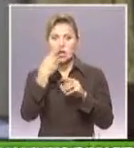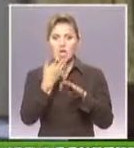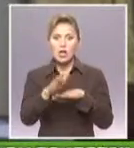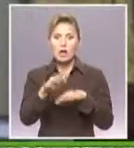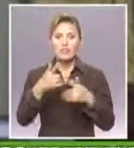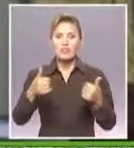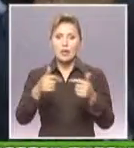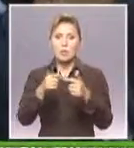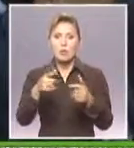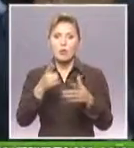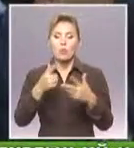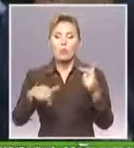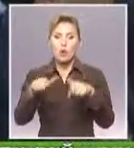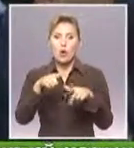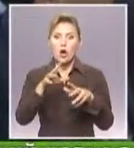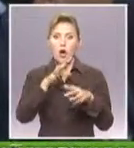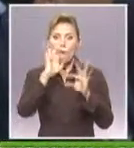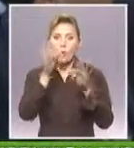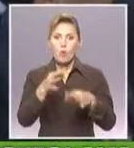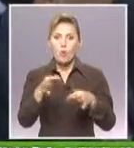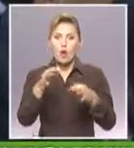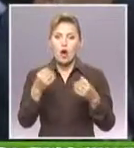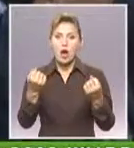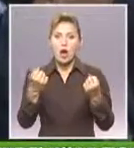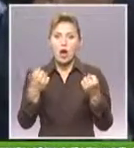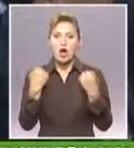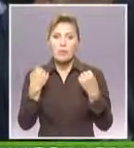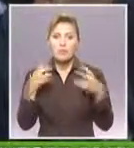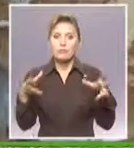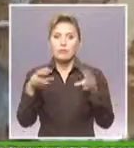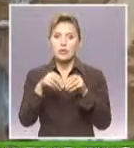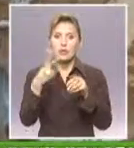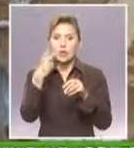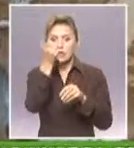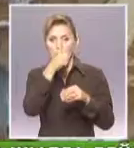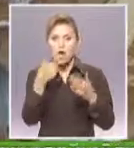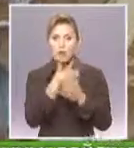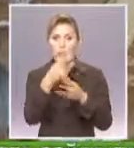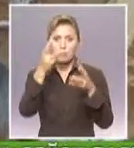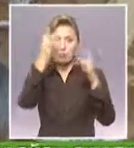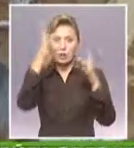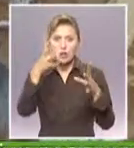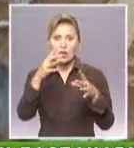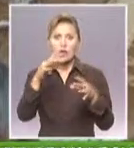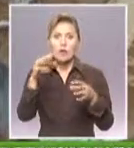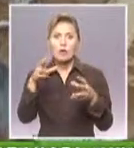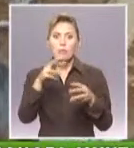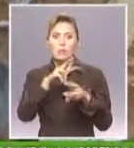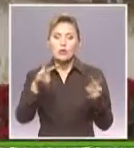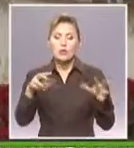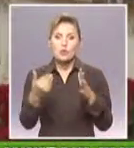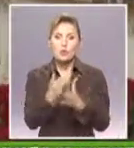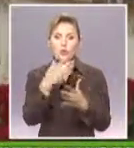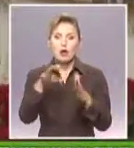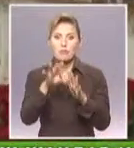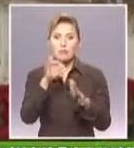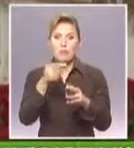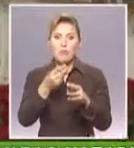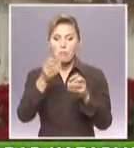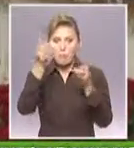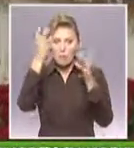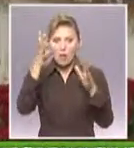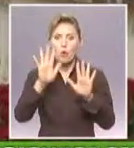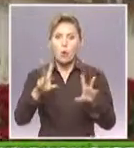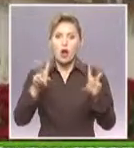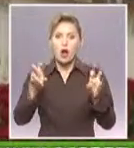болып құрылған еді. Сол жылдың күзінде ақпарат пен спорт бірігіп, 2 жылдан соң ақпарат және мәдениет министрлігі болып қайта аталды. Бұған дейін мәдениет қана